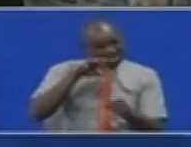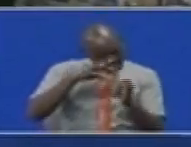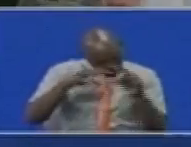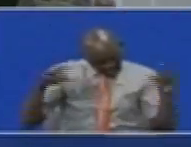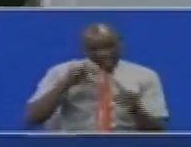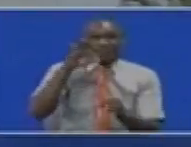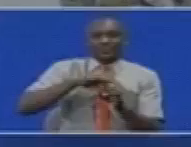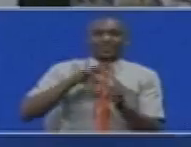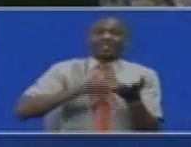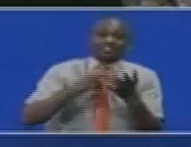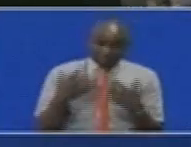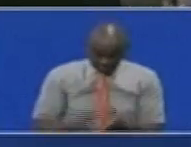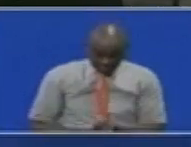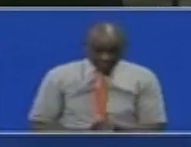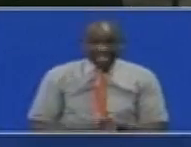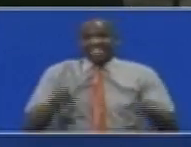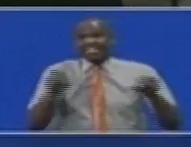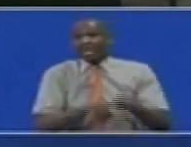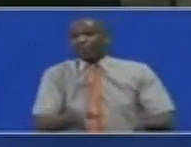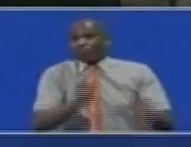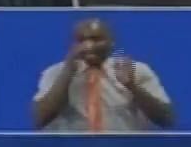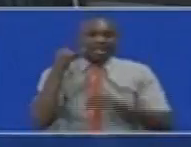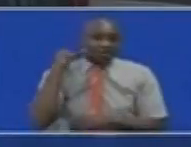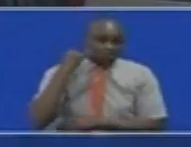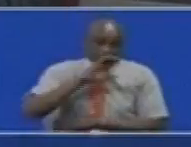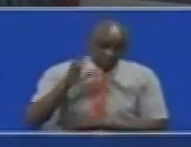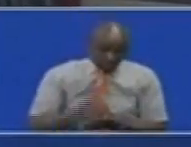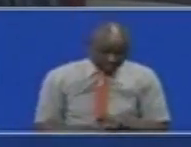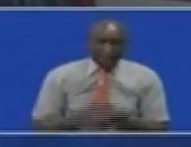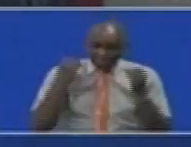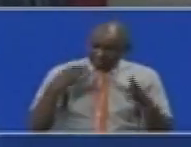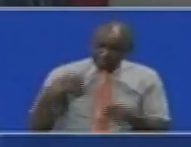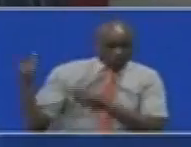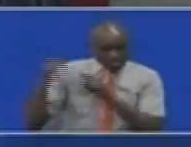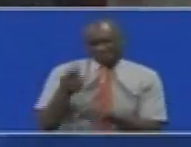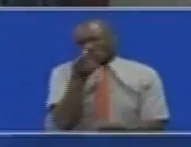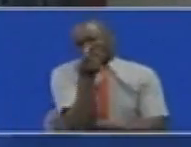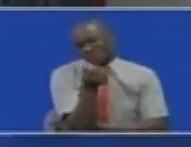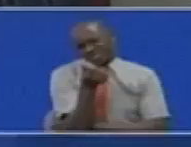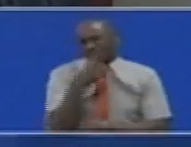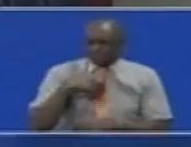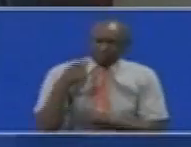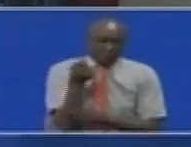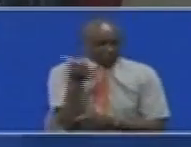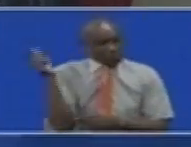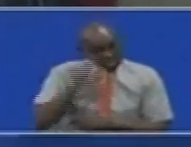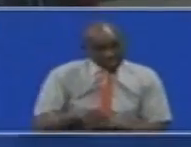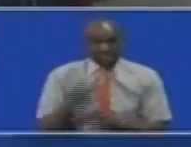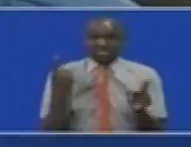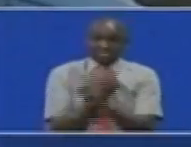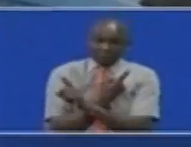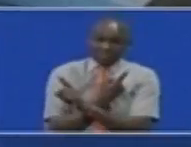card. Mambo ilibakia vivyo hivyo katika kaunti ya Nakuru. Waliojitokeza walikuwa wachache huku maelezo tofauti